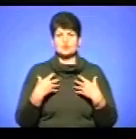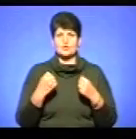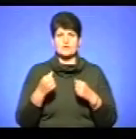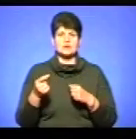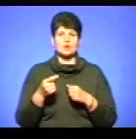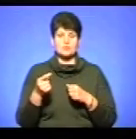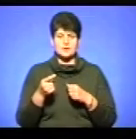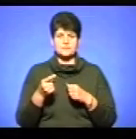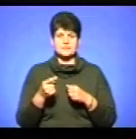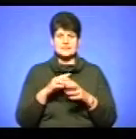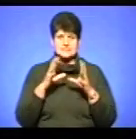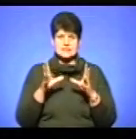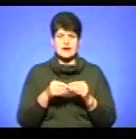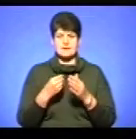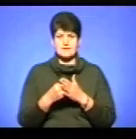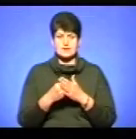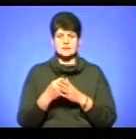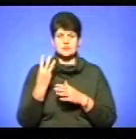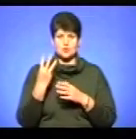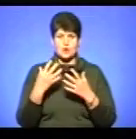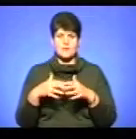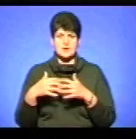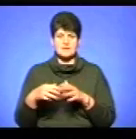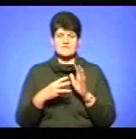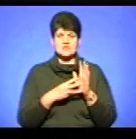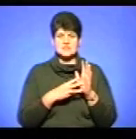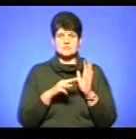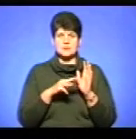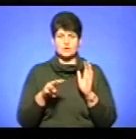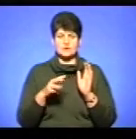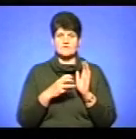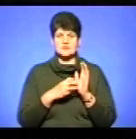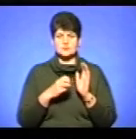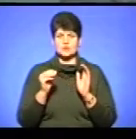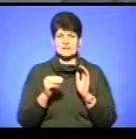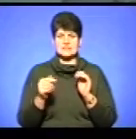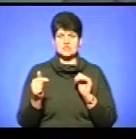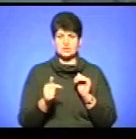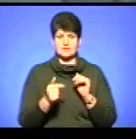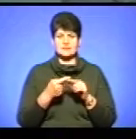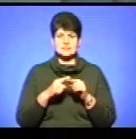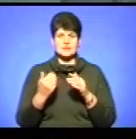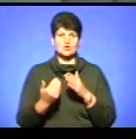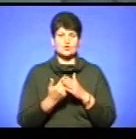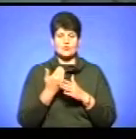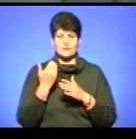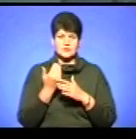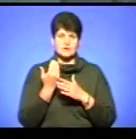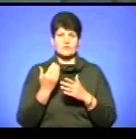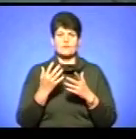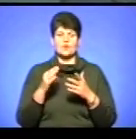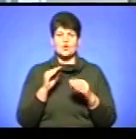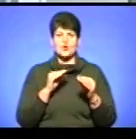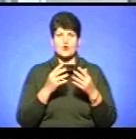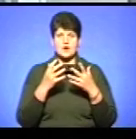тернополян». Загальна вартість трьох апаратів – 8 мільйонів 800 тисяч гривень. Це нове рентген-флюорографічне